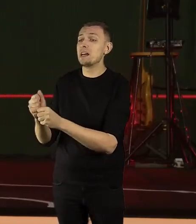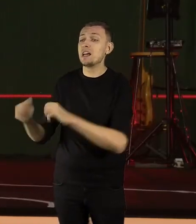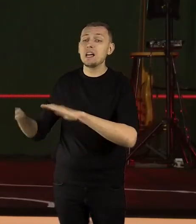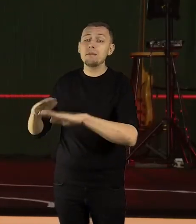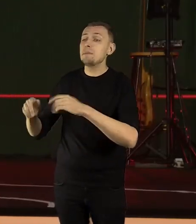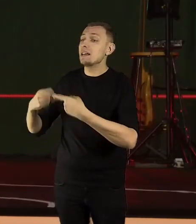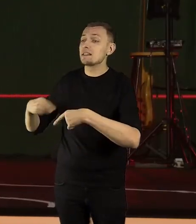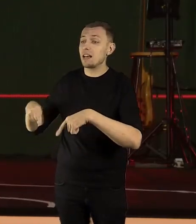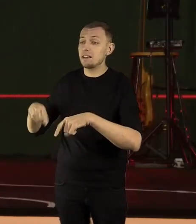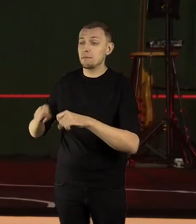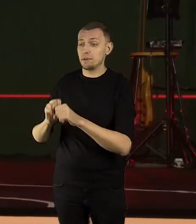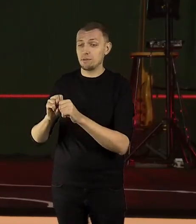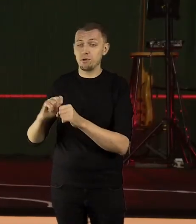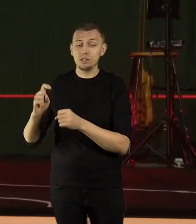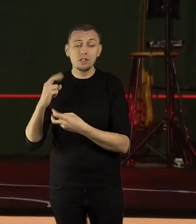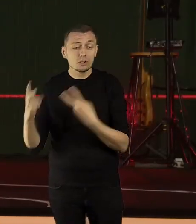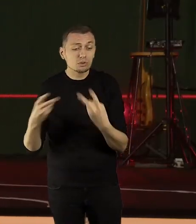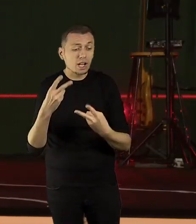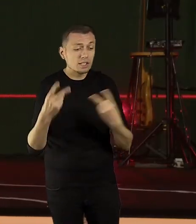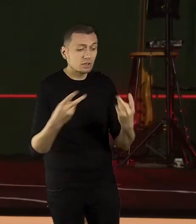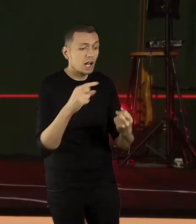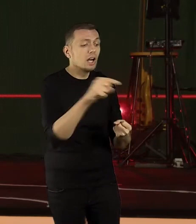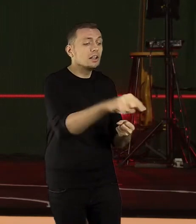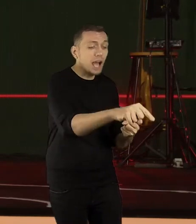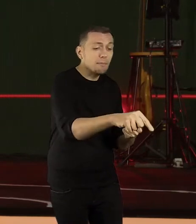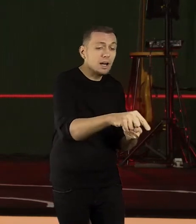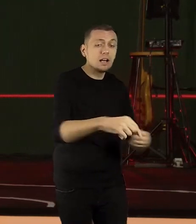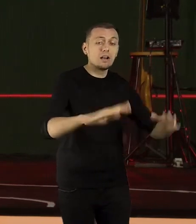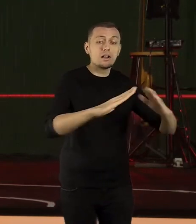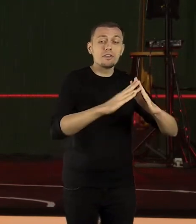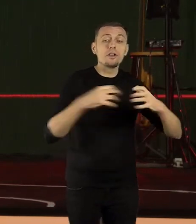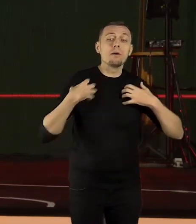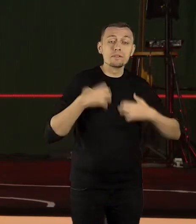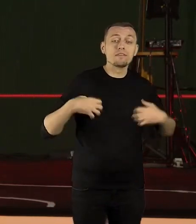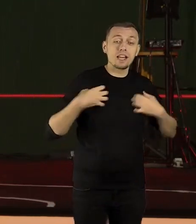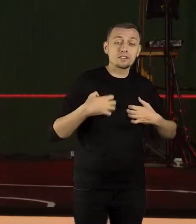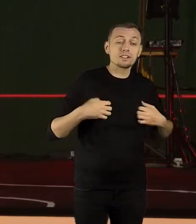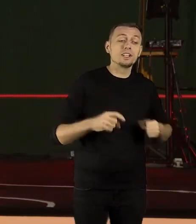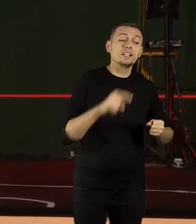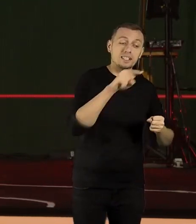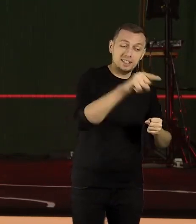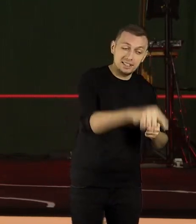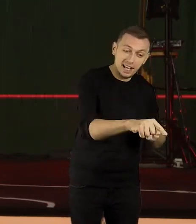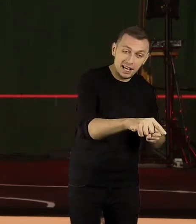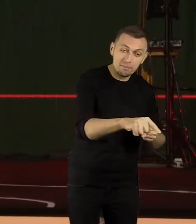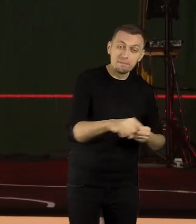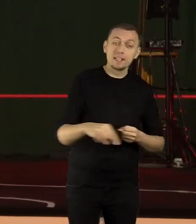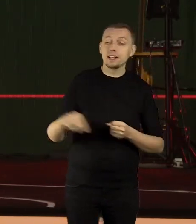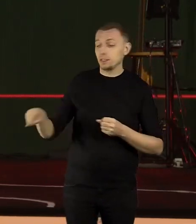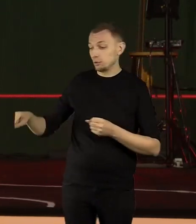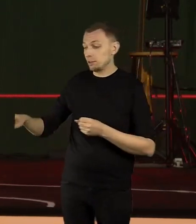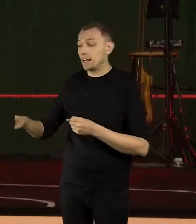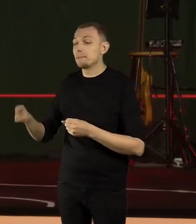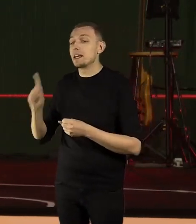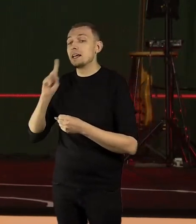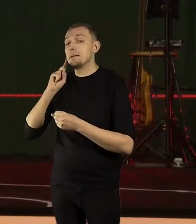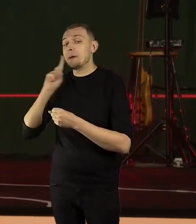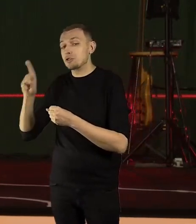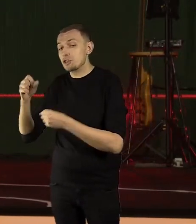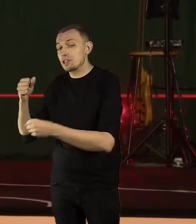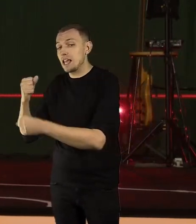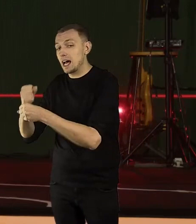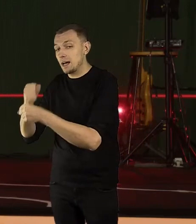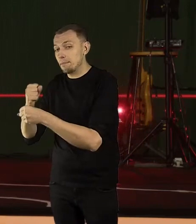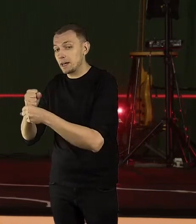stajnia i właśnie tam Maria i Józef zostali skierowani przez karczmarza. A kiedy Jezus